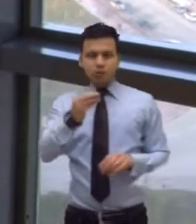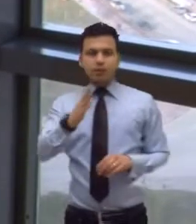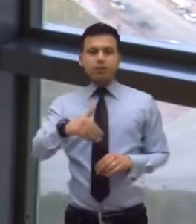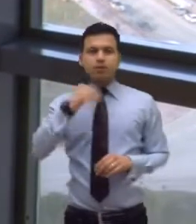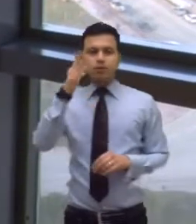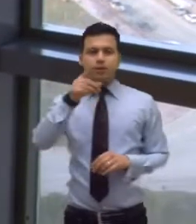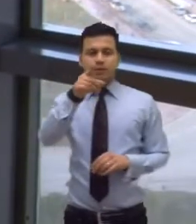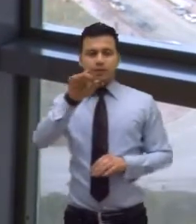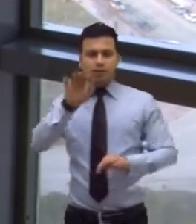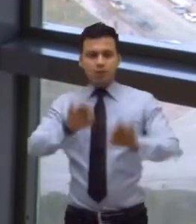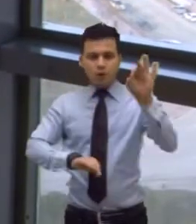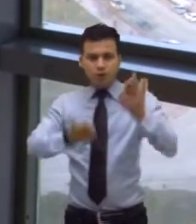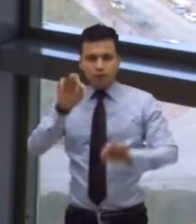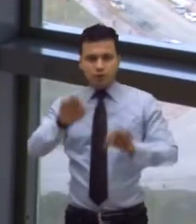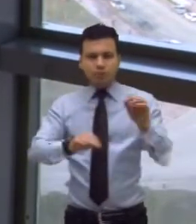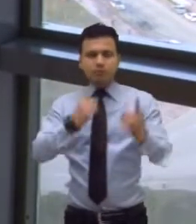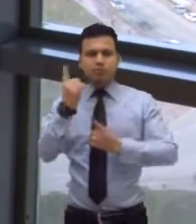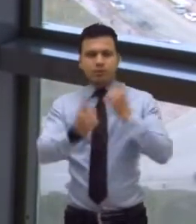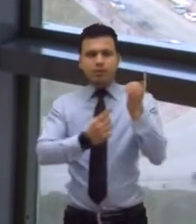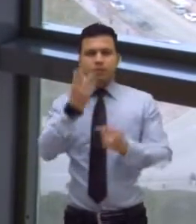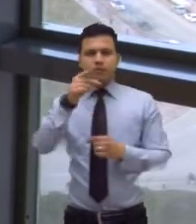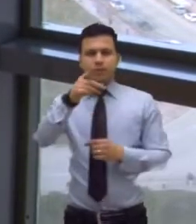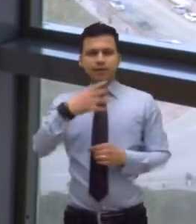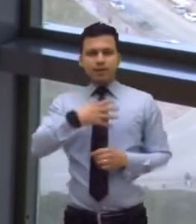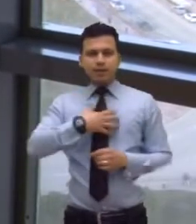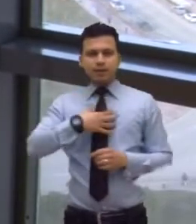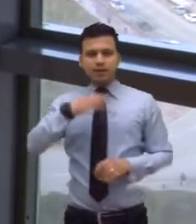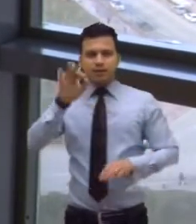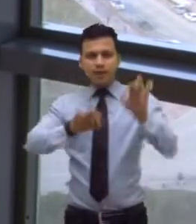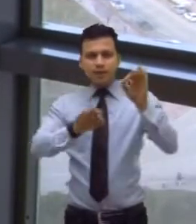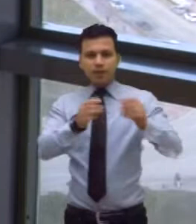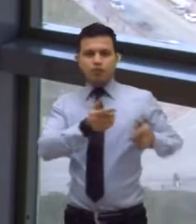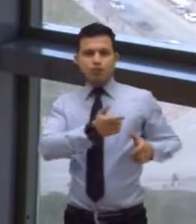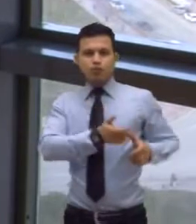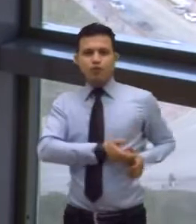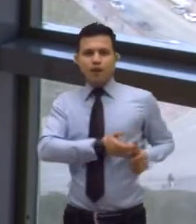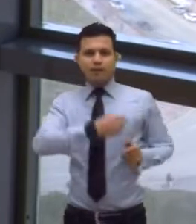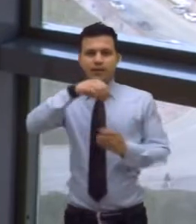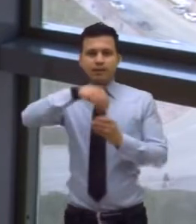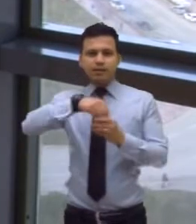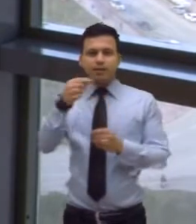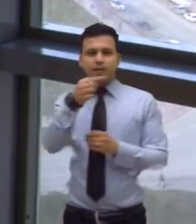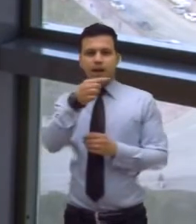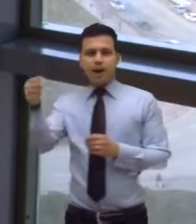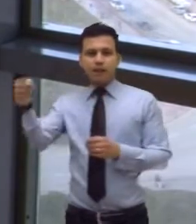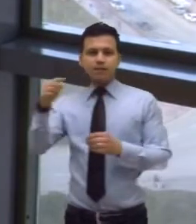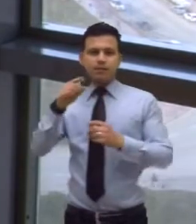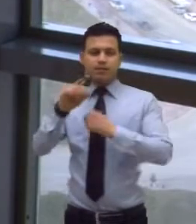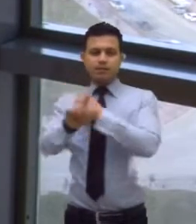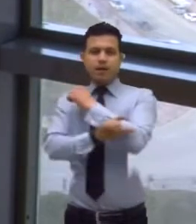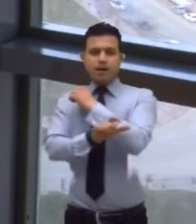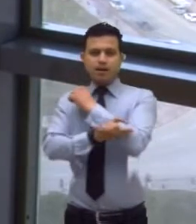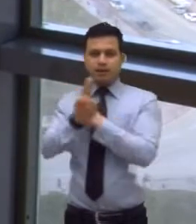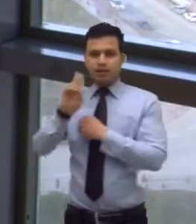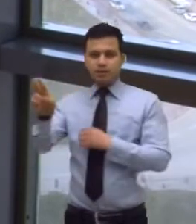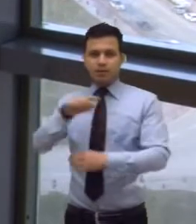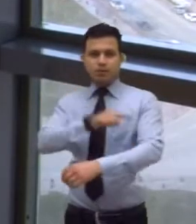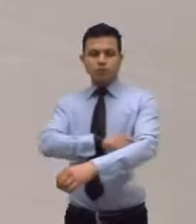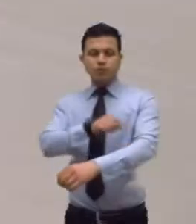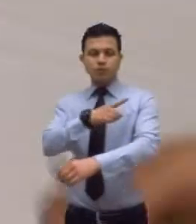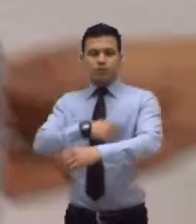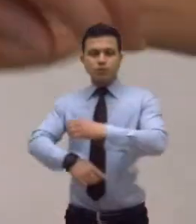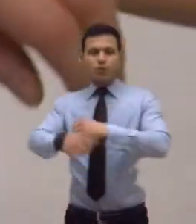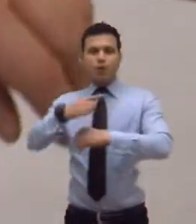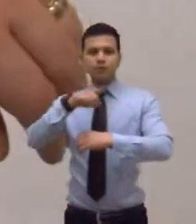size yapılacak tedavi ve uygulamalarda tedavi güvenliğinizin sağlanması açısından kas sekreterimiz tarafından kolunuza